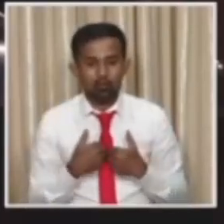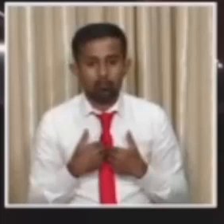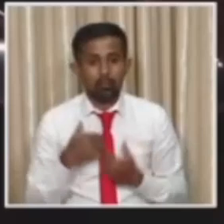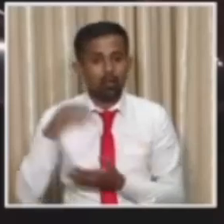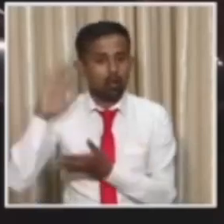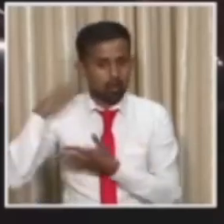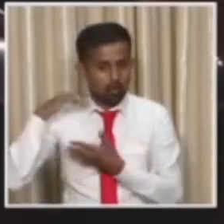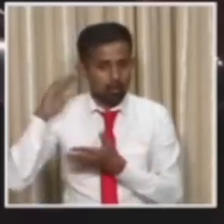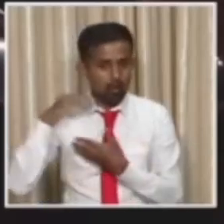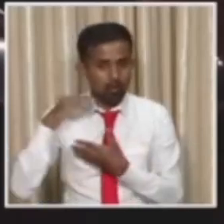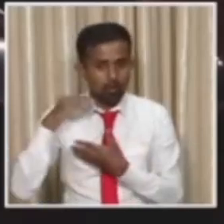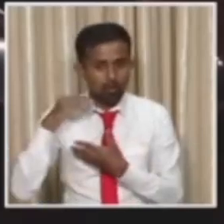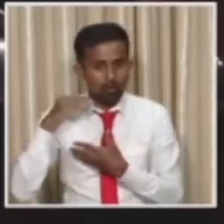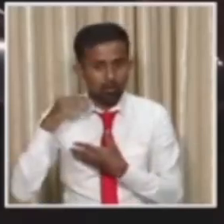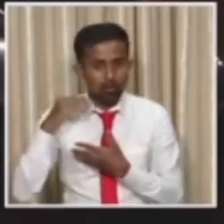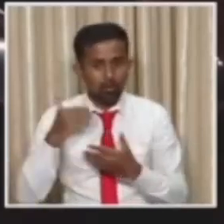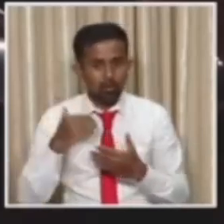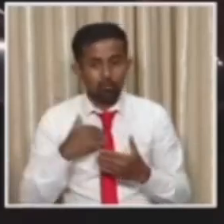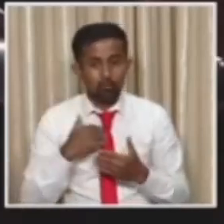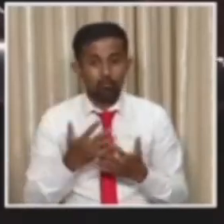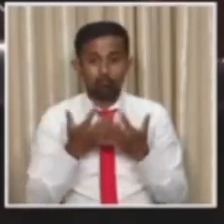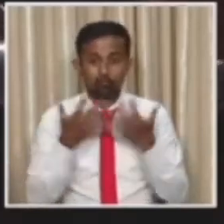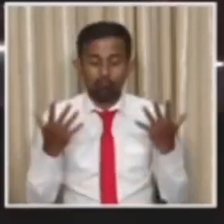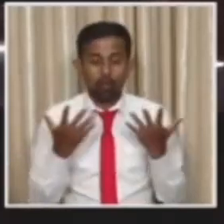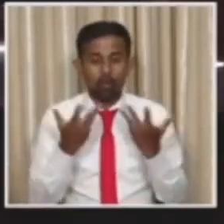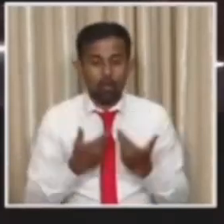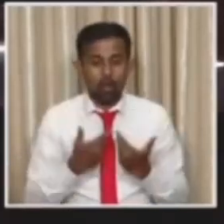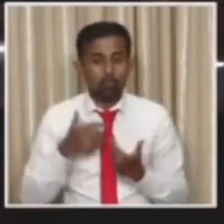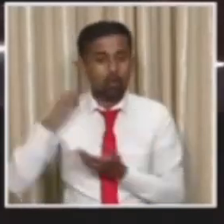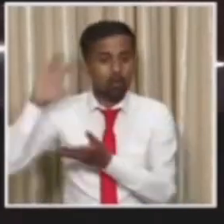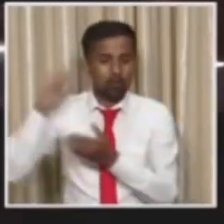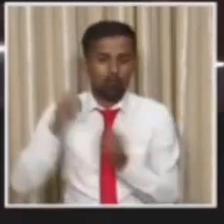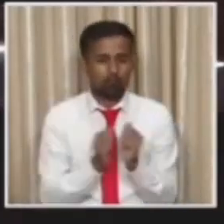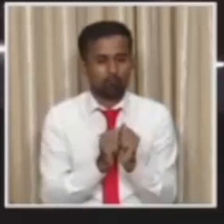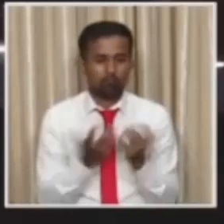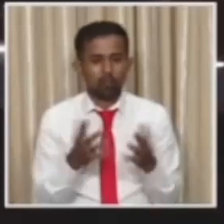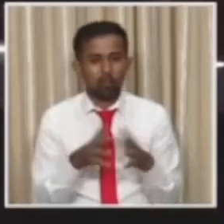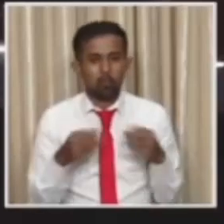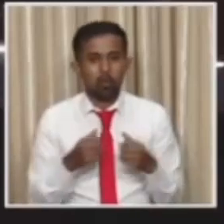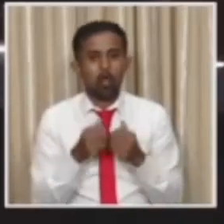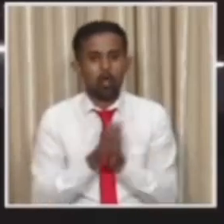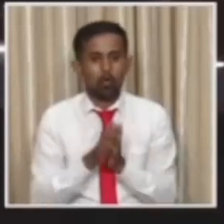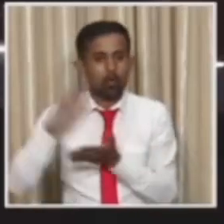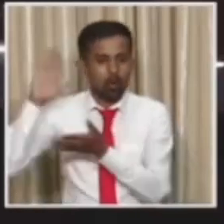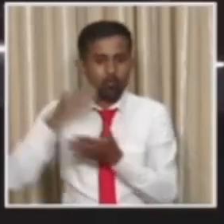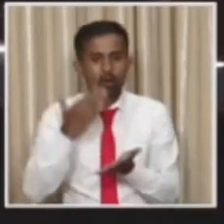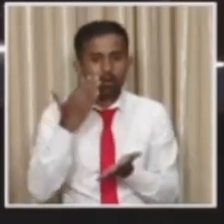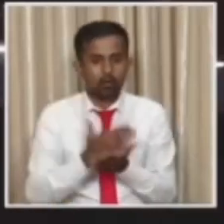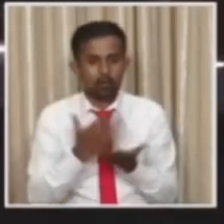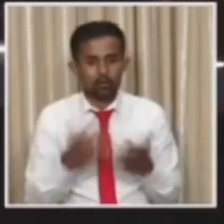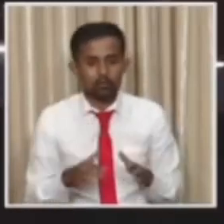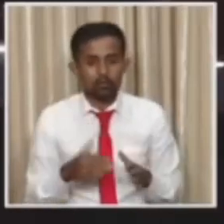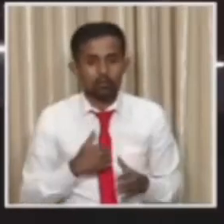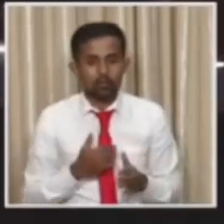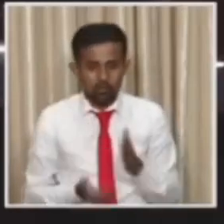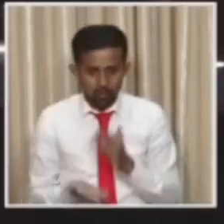ආනයන අපි විශාල වශයෙන් අපේ රටට ගෙන එන අනවශ්‍ය බඩු සියල්ලම නවත්තලා අපි දැන් යම්කිසි